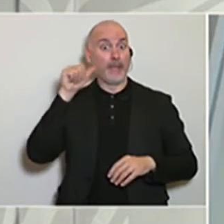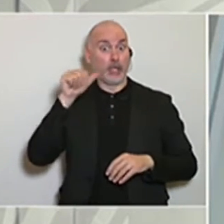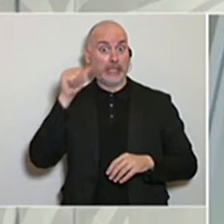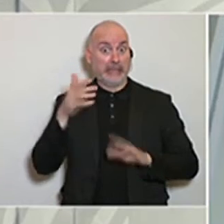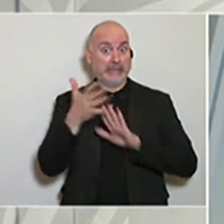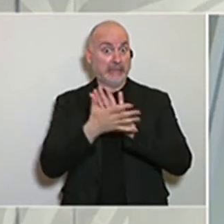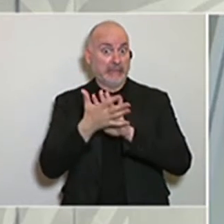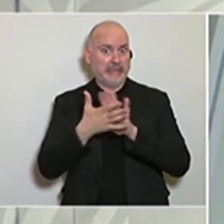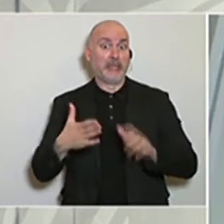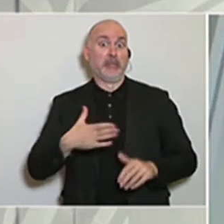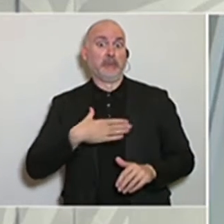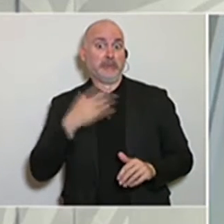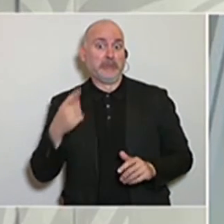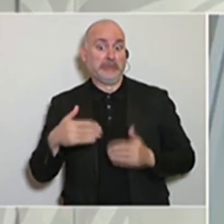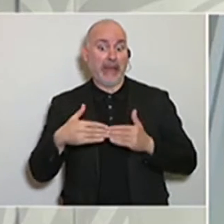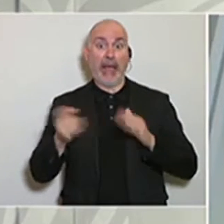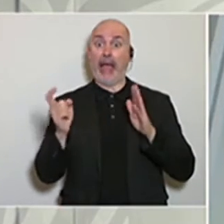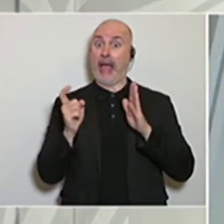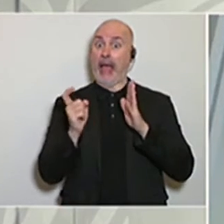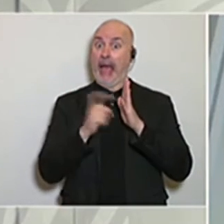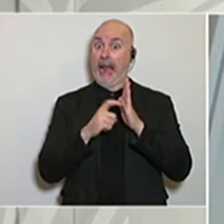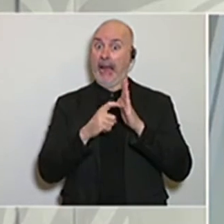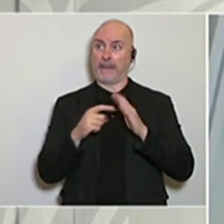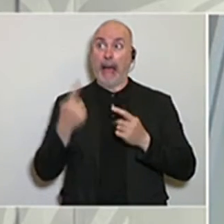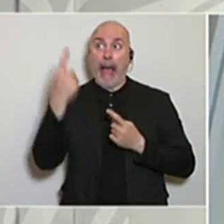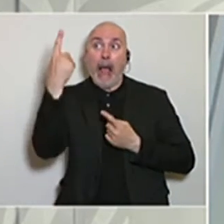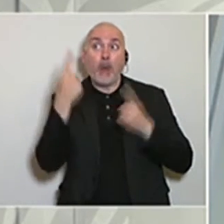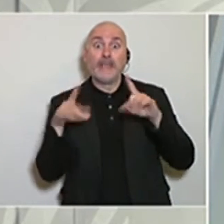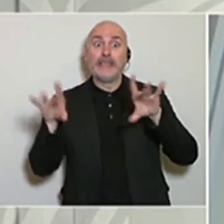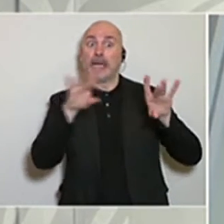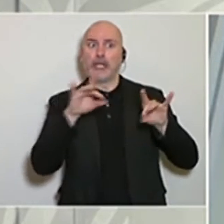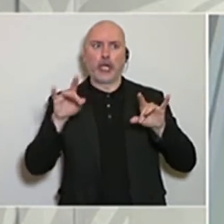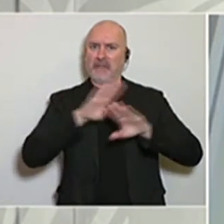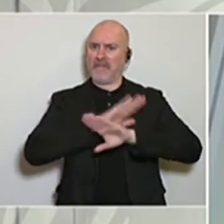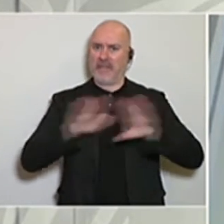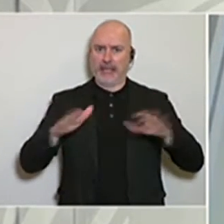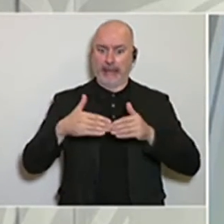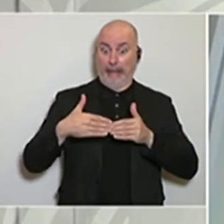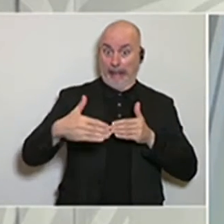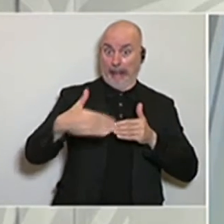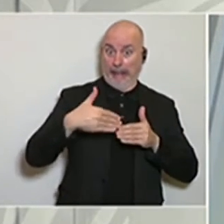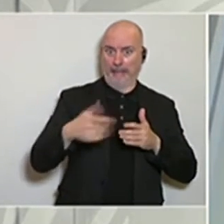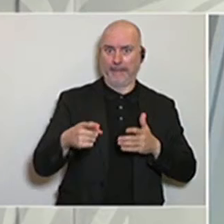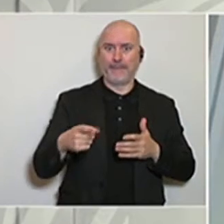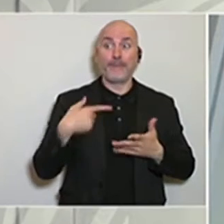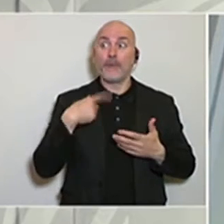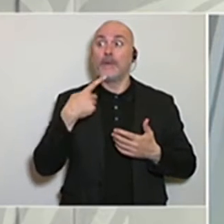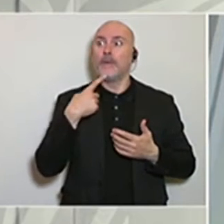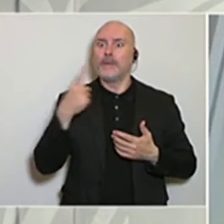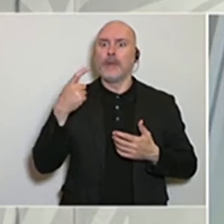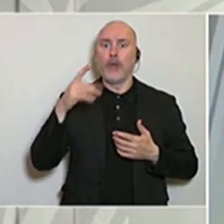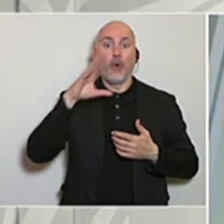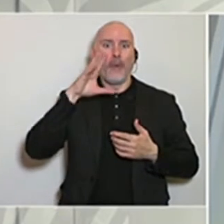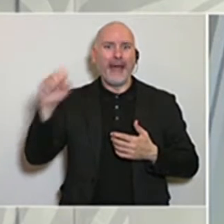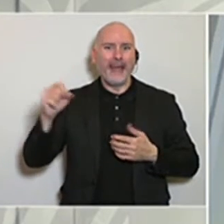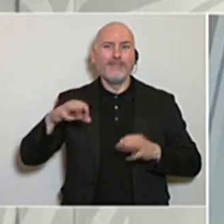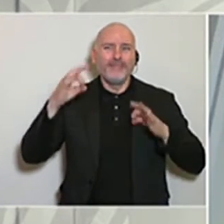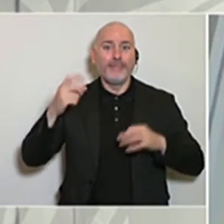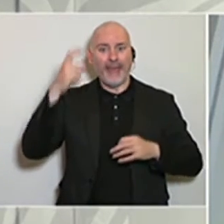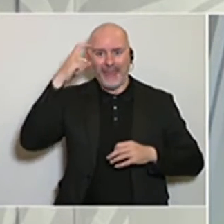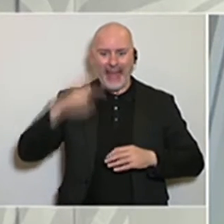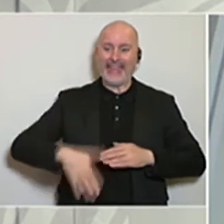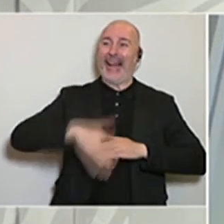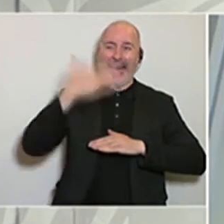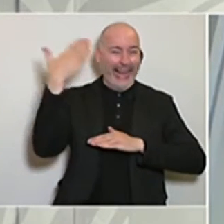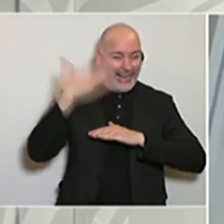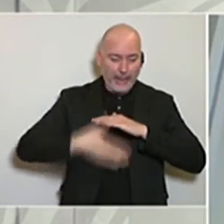l'estat d'alarma podria començar a decaure en alguns territoris de l'estat. M'agradaria preguntar-li per al govern quina és la data límit per reactivar aquesta taula de diàleg,